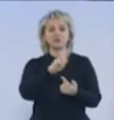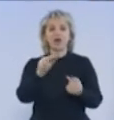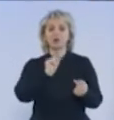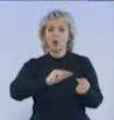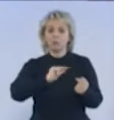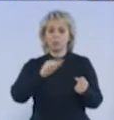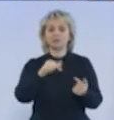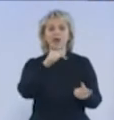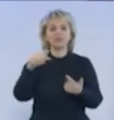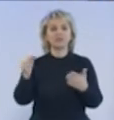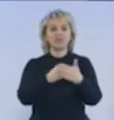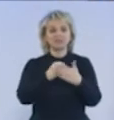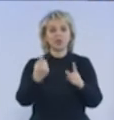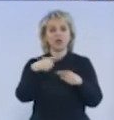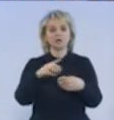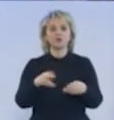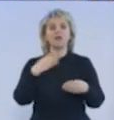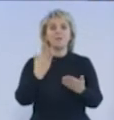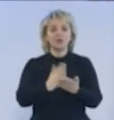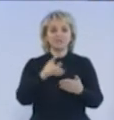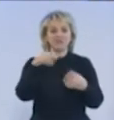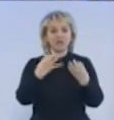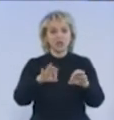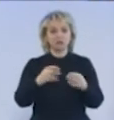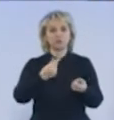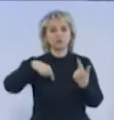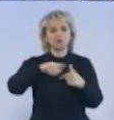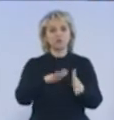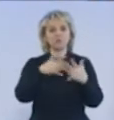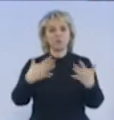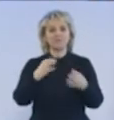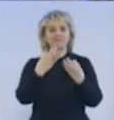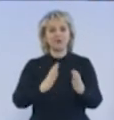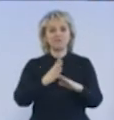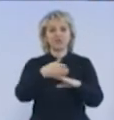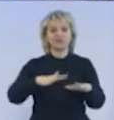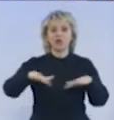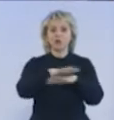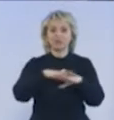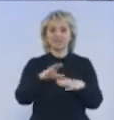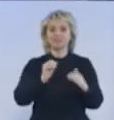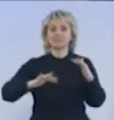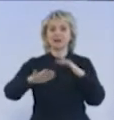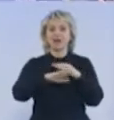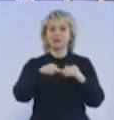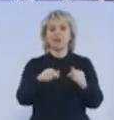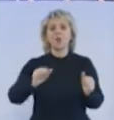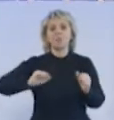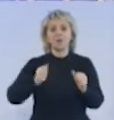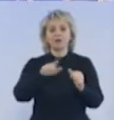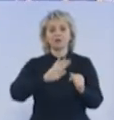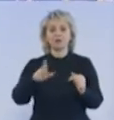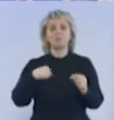наработки, определенные достижения, которые позволяют бизнесу более свободно выходить на рынки стран-партнеров. Дни